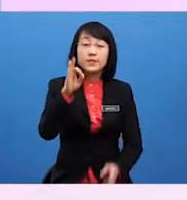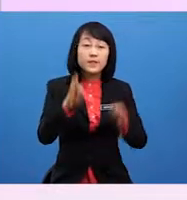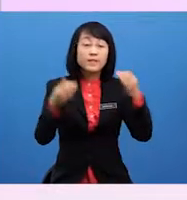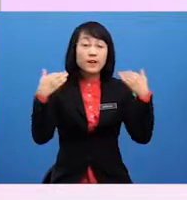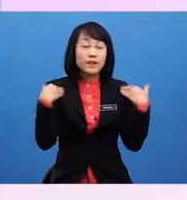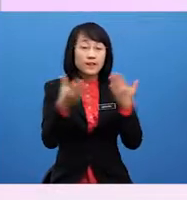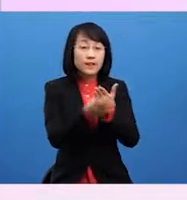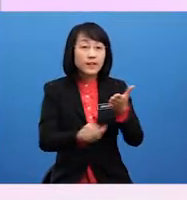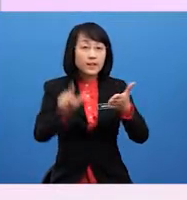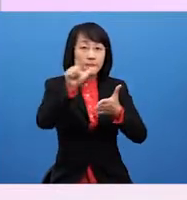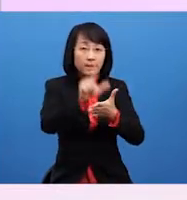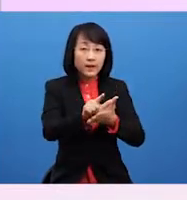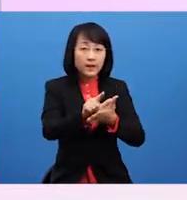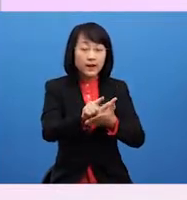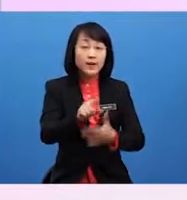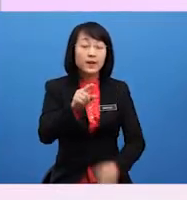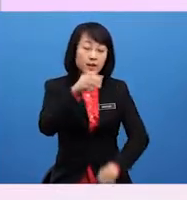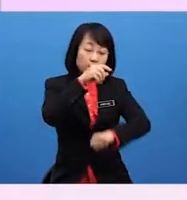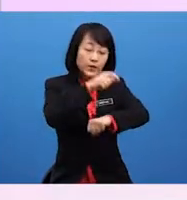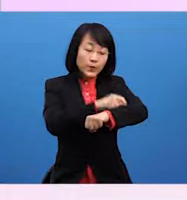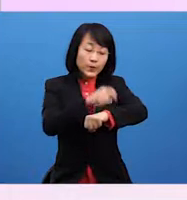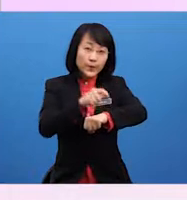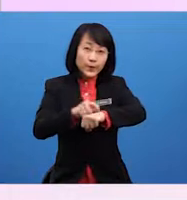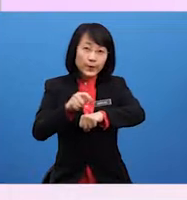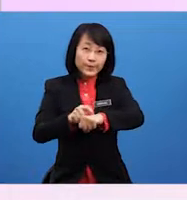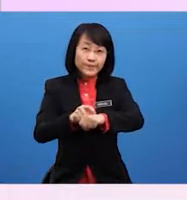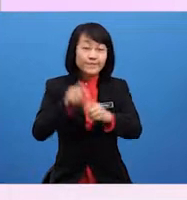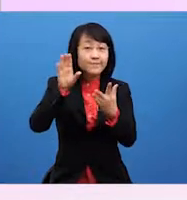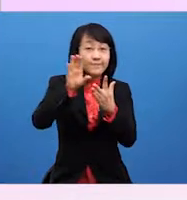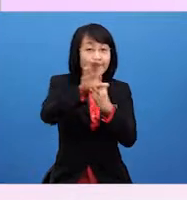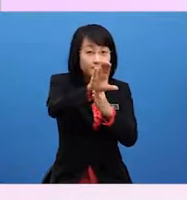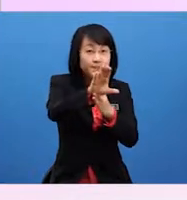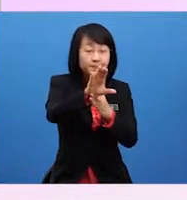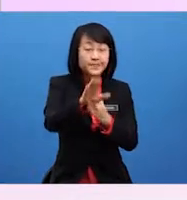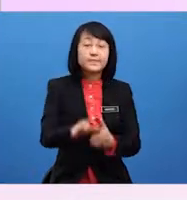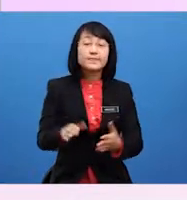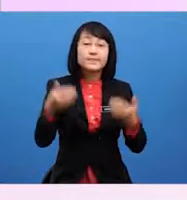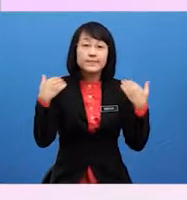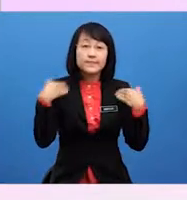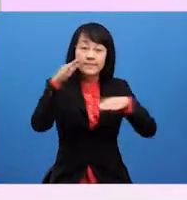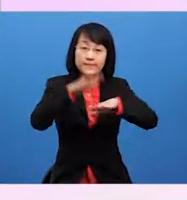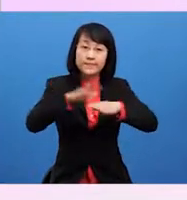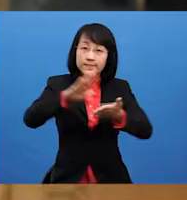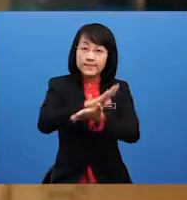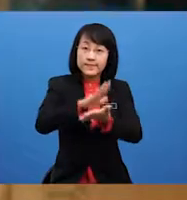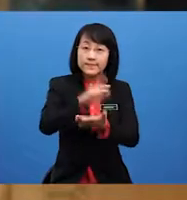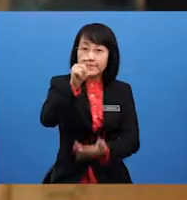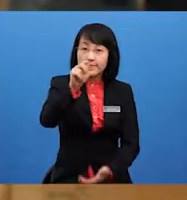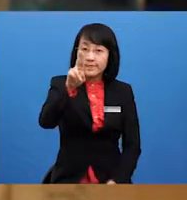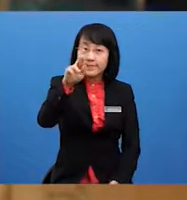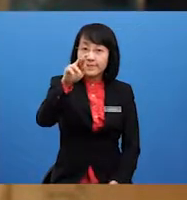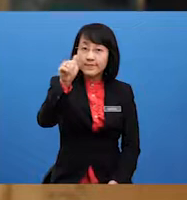lemak, satu tumpuk lut cahaya akan terbentuk pada kertas turas itu.